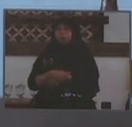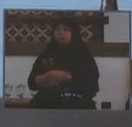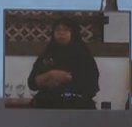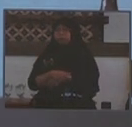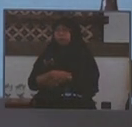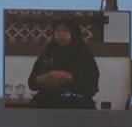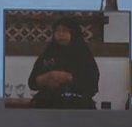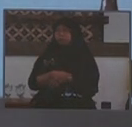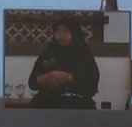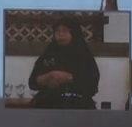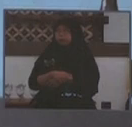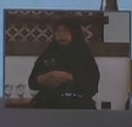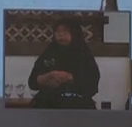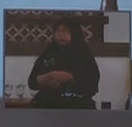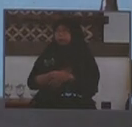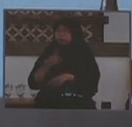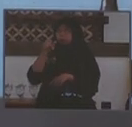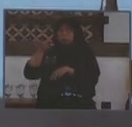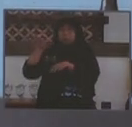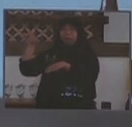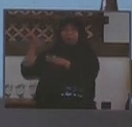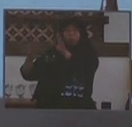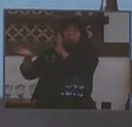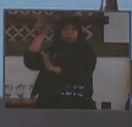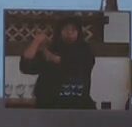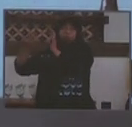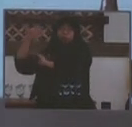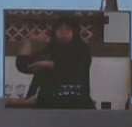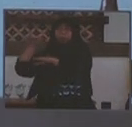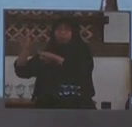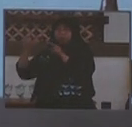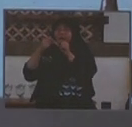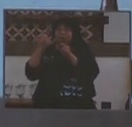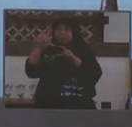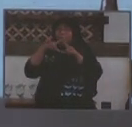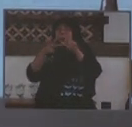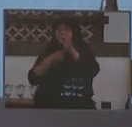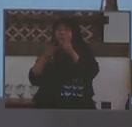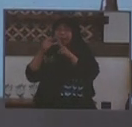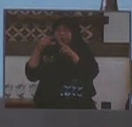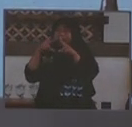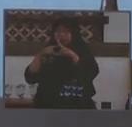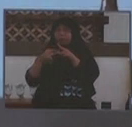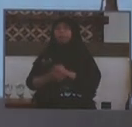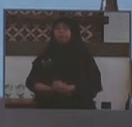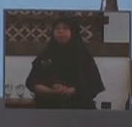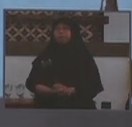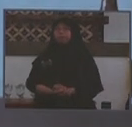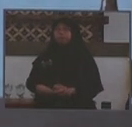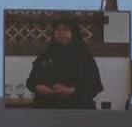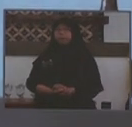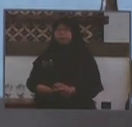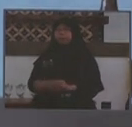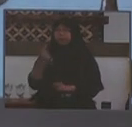thorough dan itu zaman Belanda namanya municipal Bond setelah itu tidak pernah ada lagi dan kita hanya